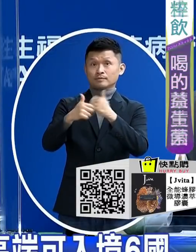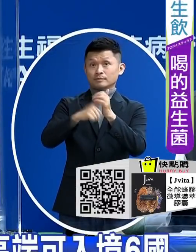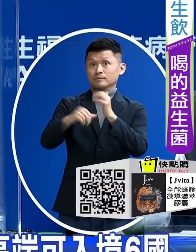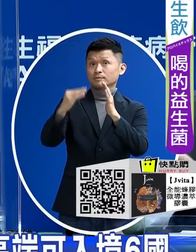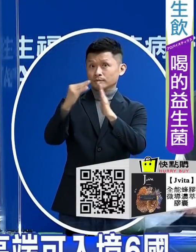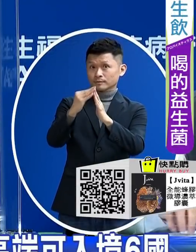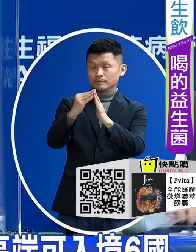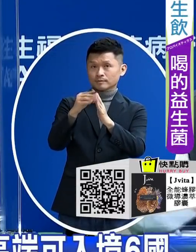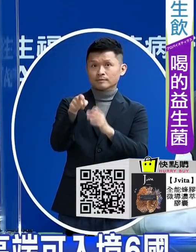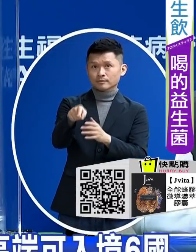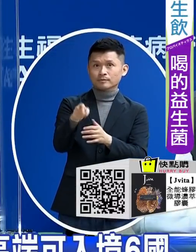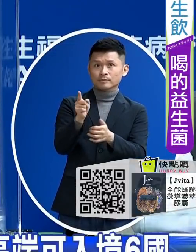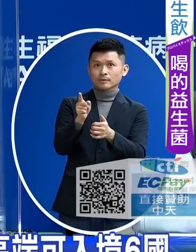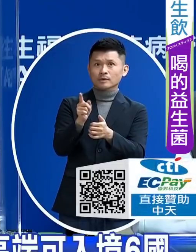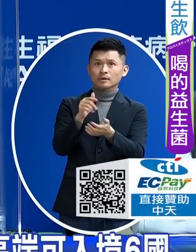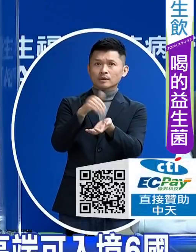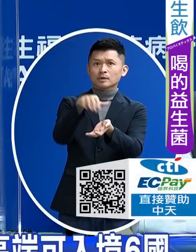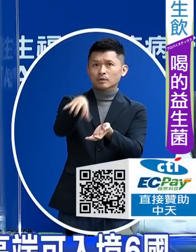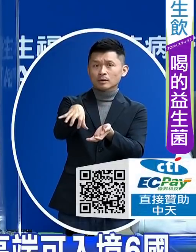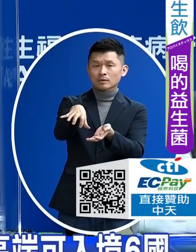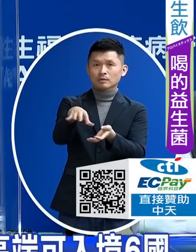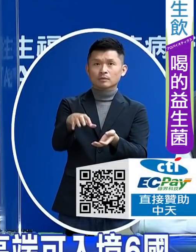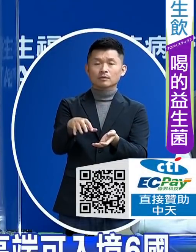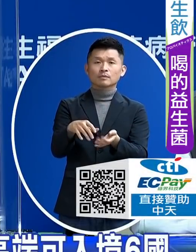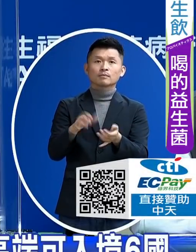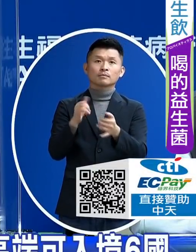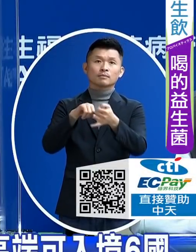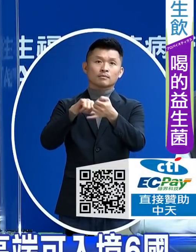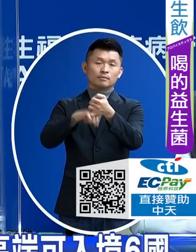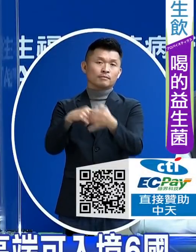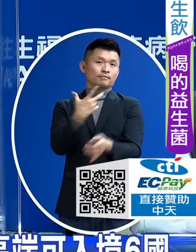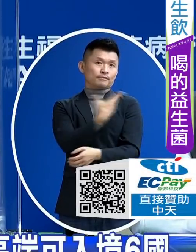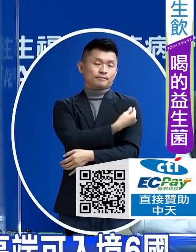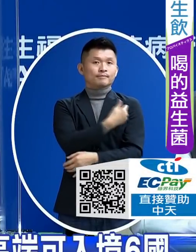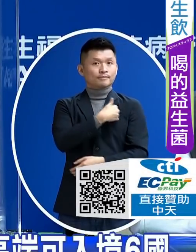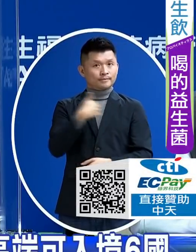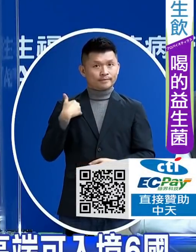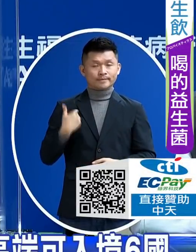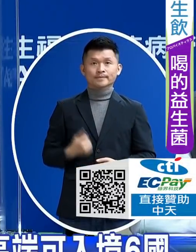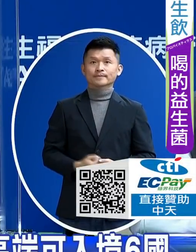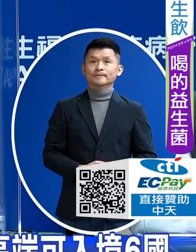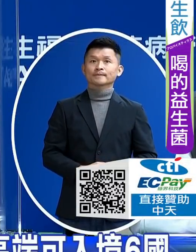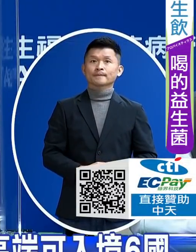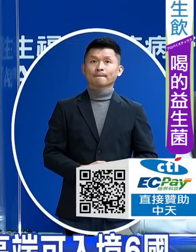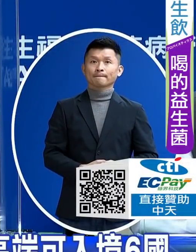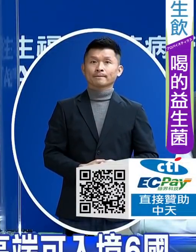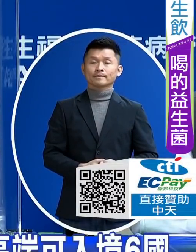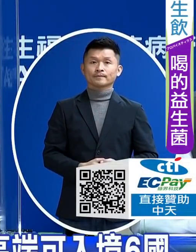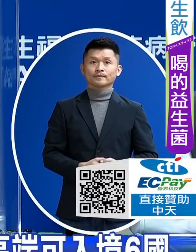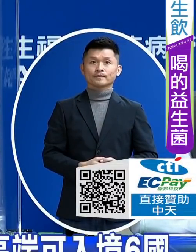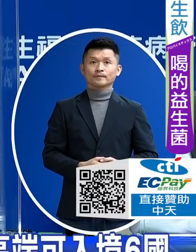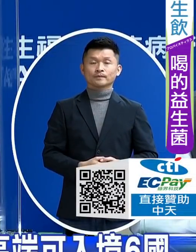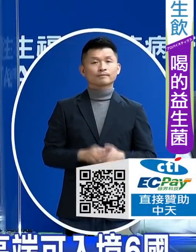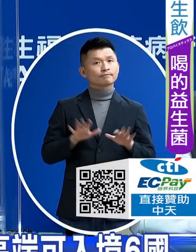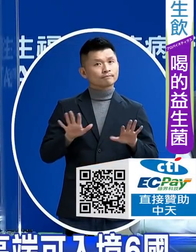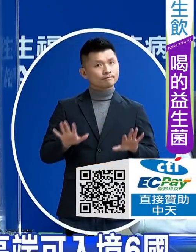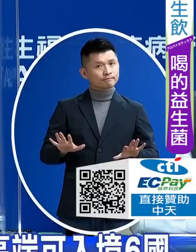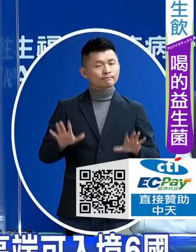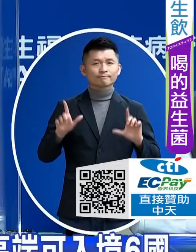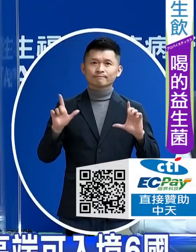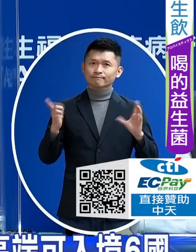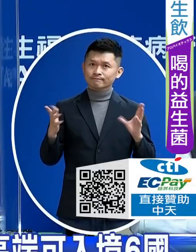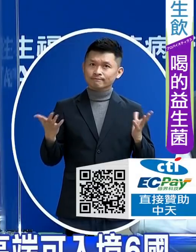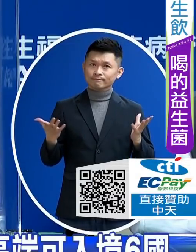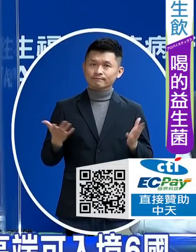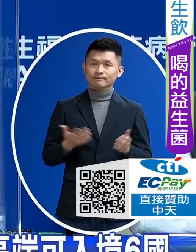提供该项服务的合约院所预约接种。好，那目前大概可以